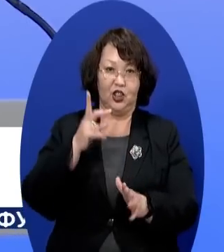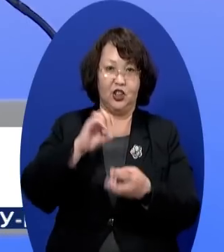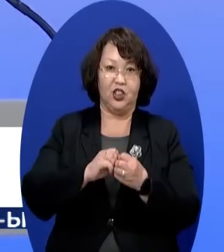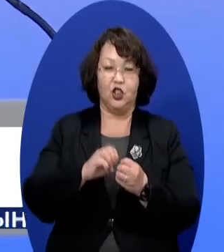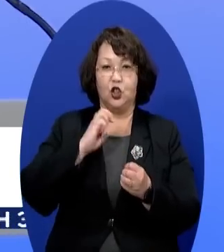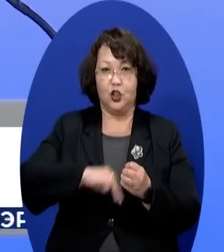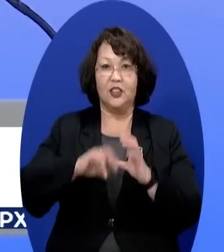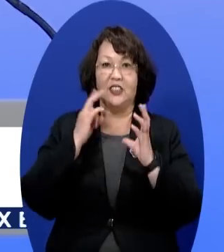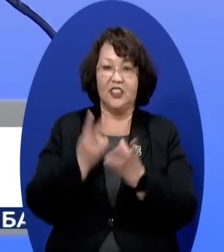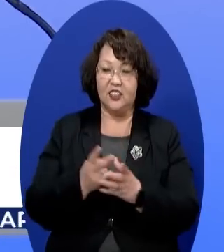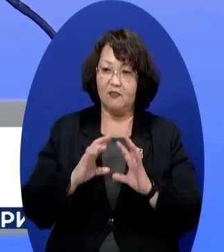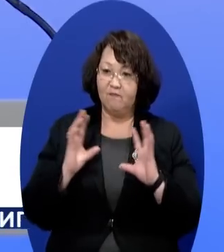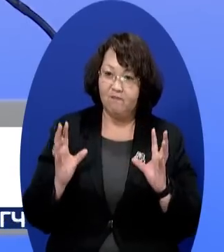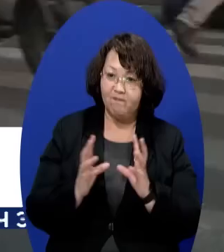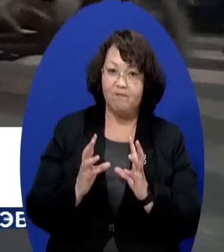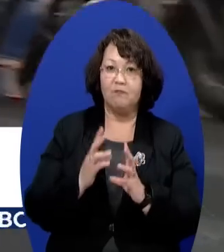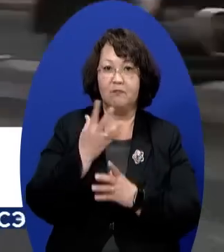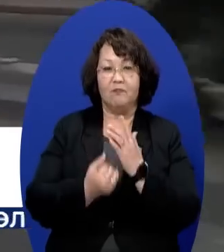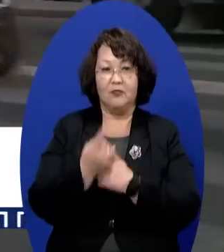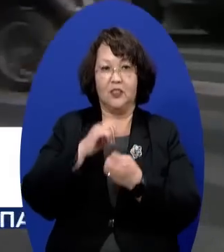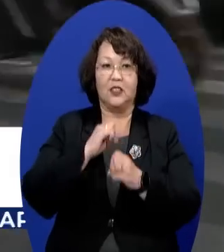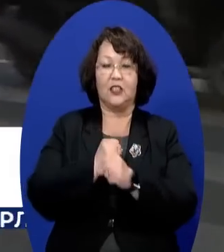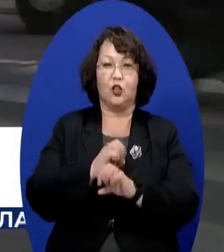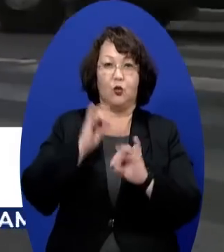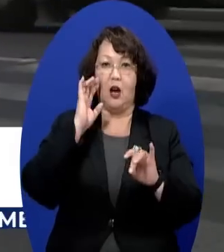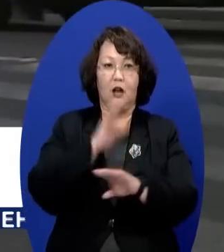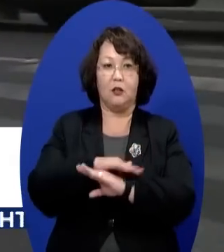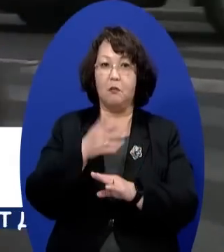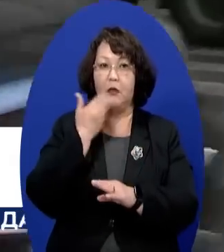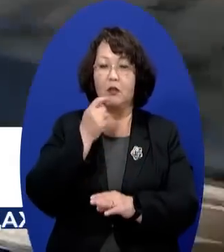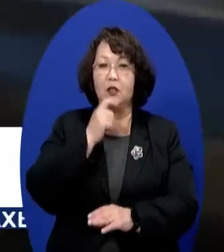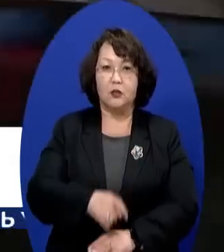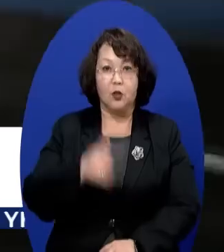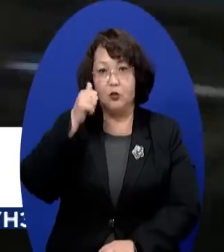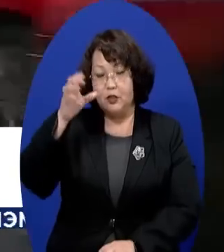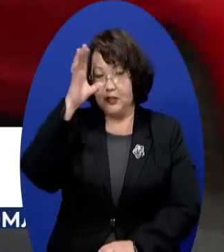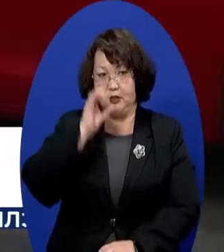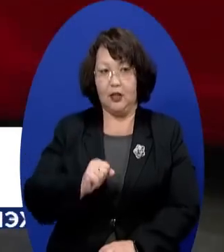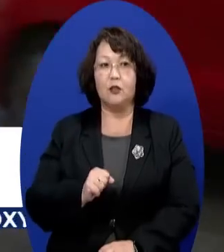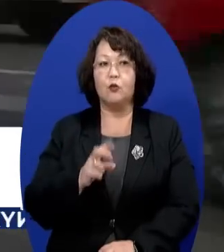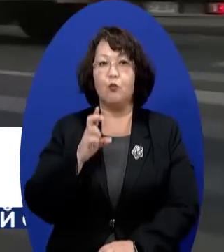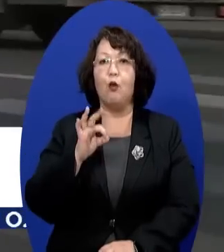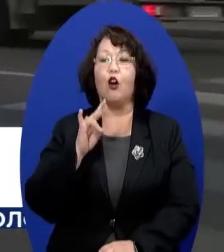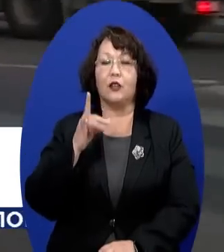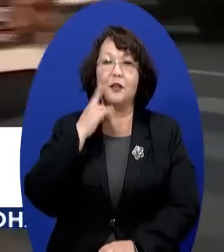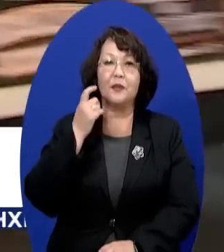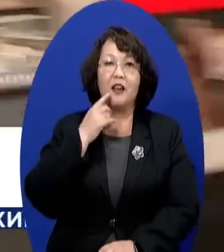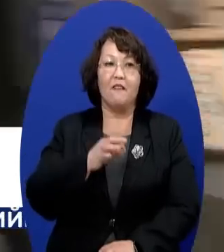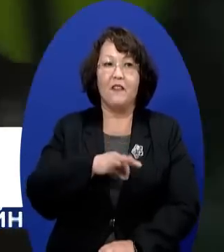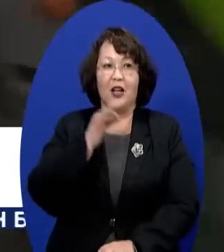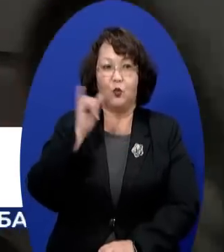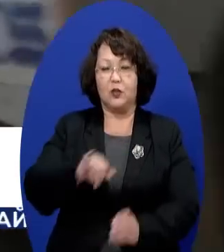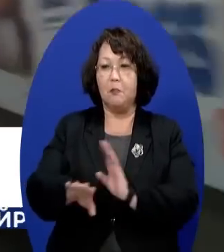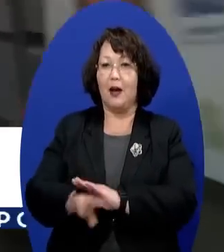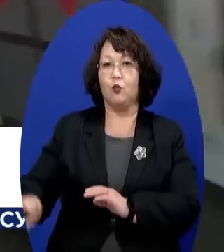тулд нэгдэж нэгтрэхээс өөр сонголт байхгүй гэдгийг Борн мөн мэдгдсэн байна. Ерөнхий сайд Борн өөрөө Францын баруун үндэсгээс парламентод